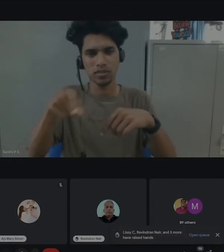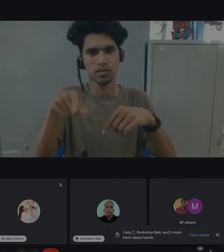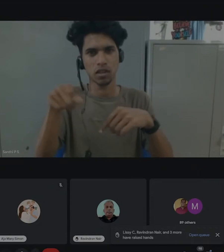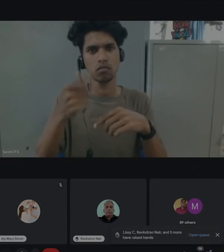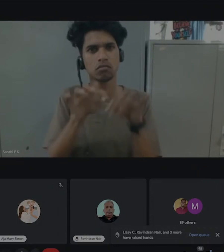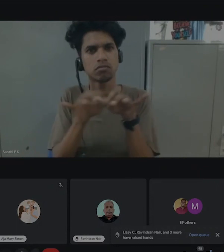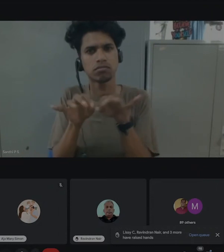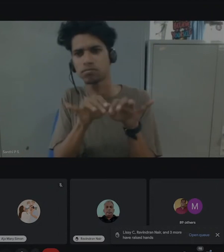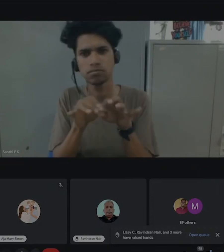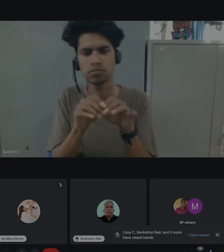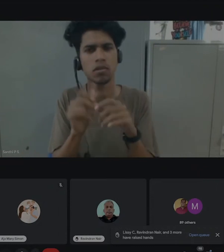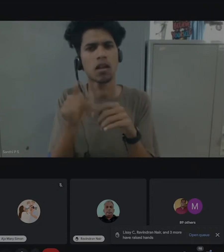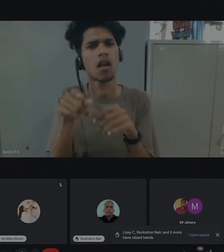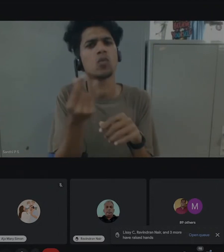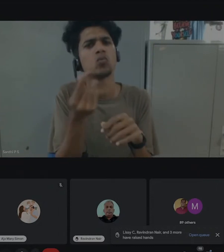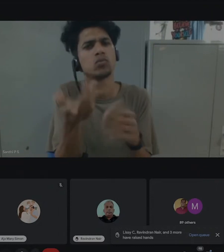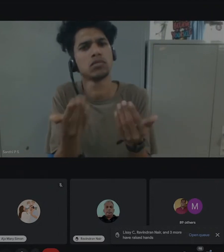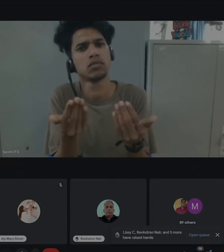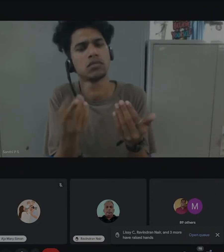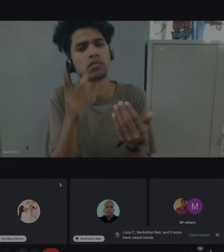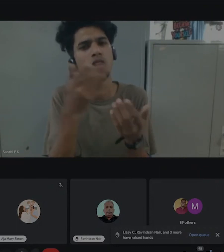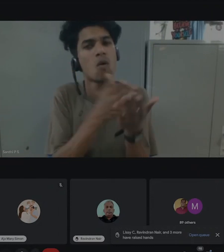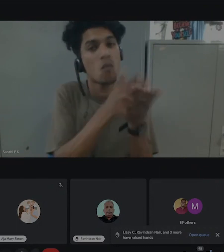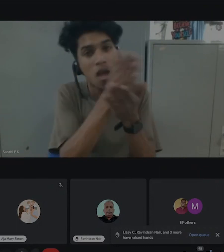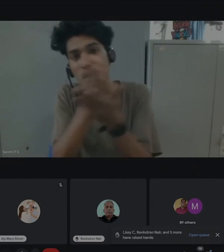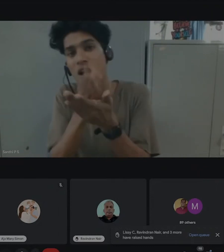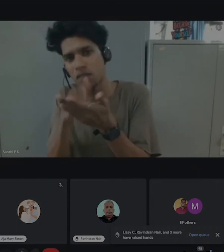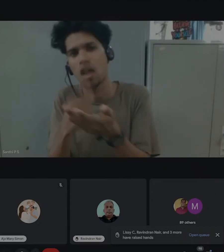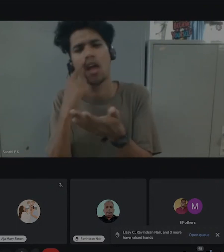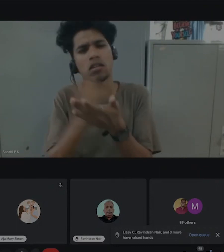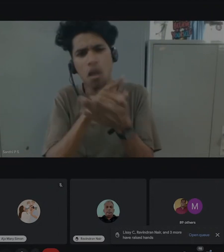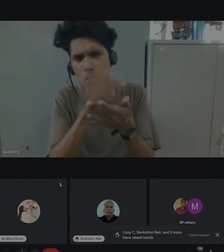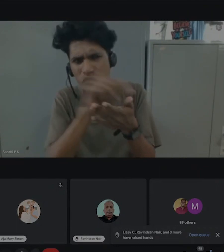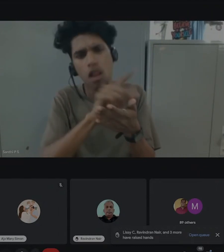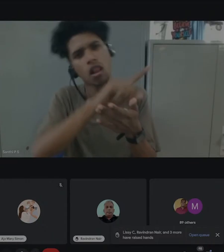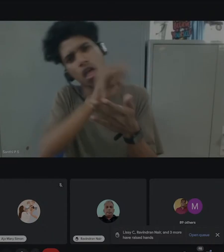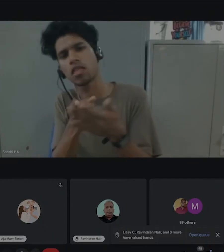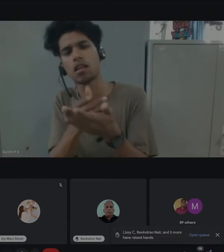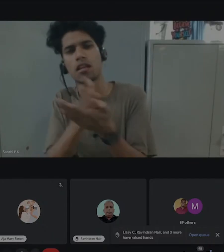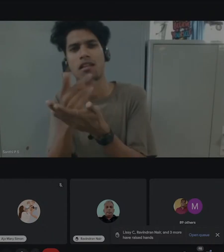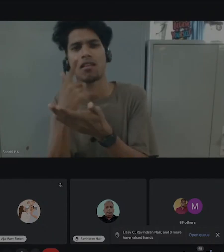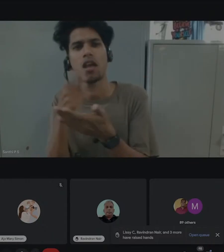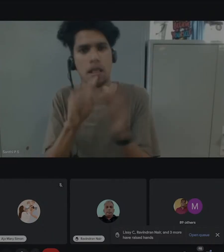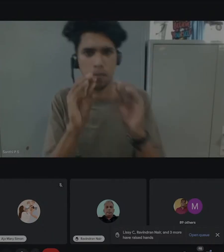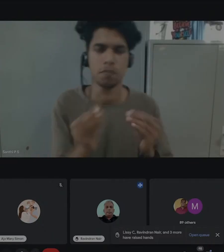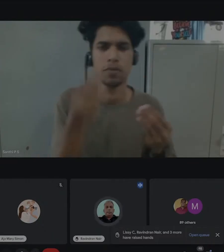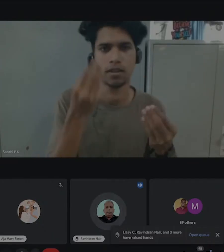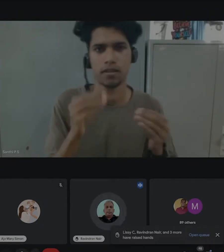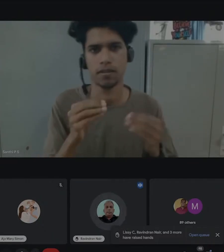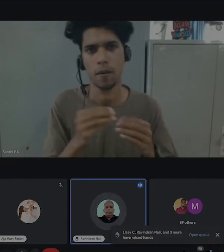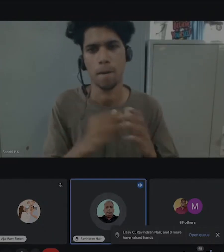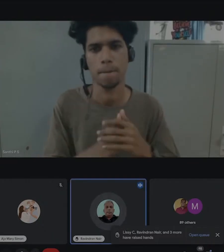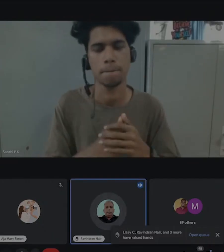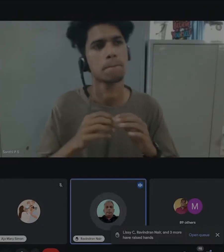ഓൾട്ടർനേറ്റീവ് മെത്തേഡ് നമ്മൾ ഉപയോഗിച്ചാൽ മതി. അങ്ങനെ എന്തെങ്കിലും ഒരു രീതിയിലേക്ക് ഷിഫ്റ്റ് ചെയ്യുന്നത് ഏറ്റവും ഉചിതമായ ഒരു കാര്യം. പക്ഷെ